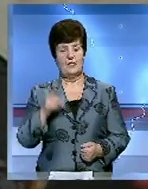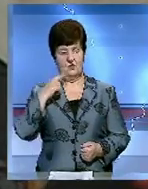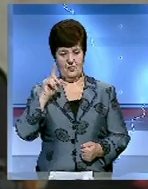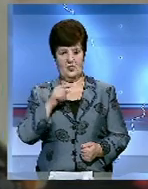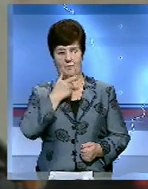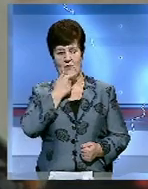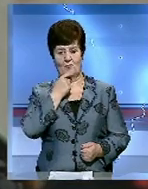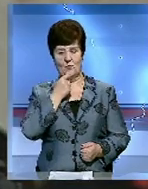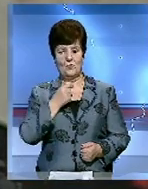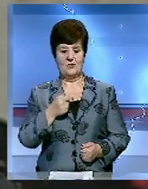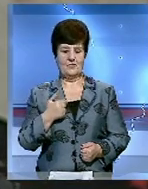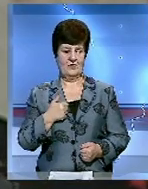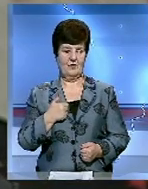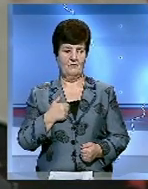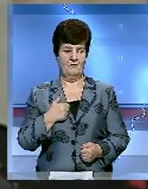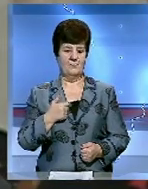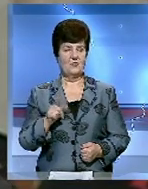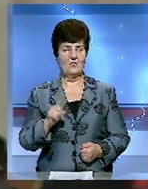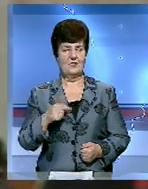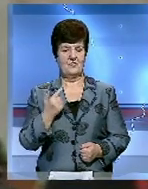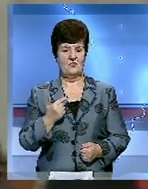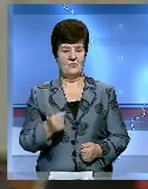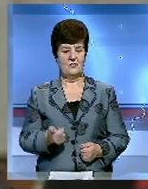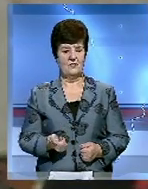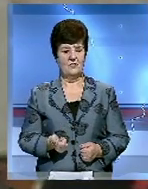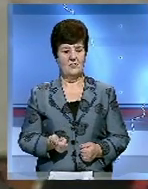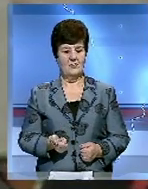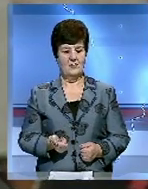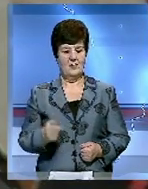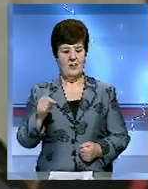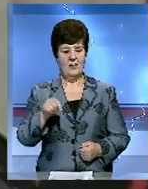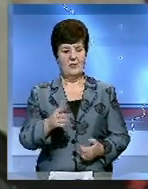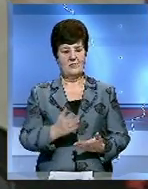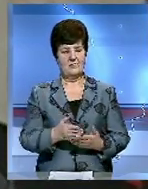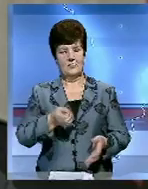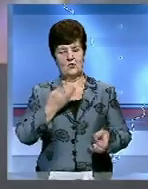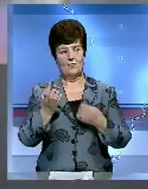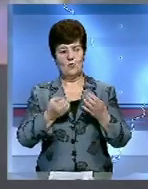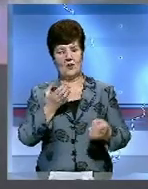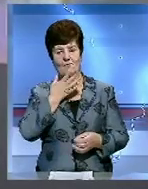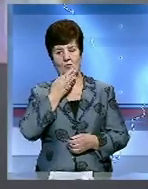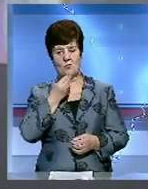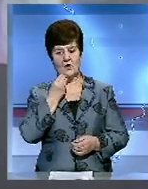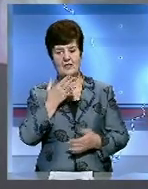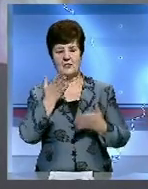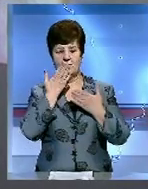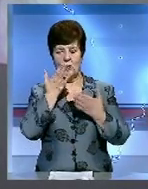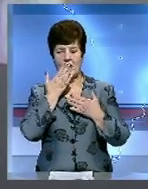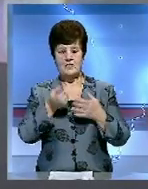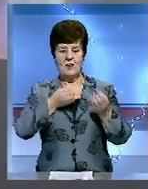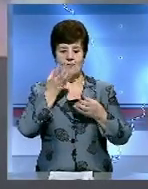pe geam. Ce zici? Mergi la mine să vină un film? Aici sunt și flori frumoase. Dar lasă florile, cred că filmul e mai